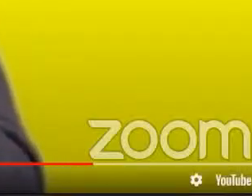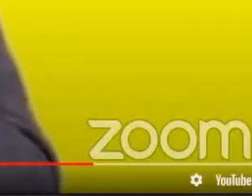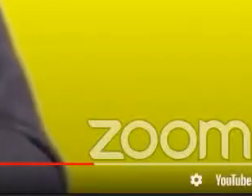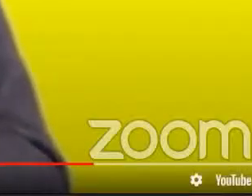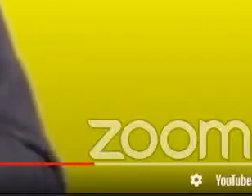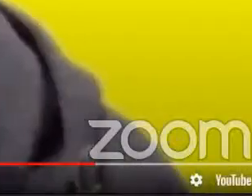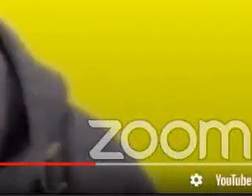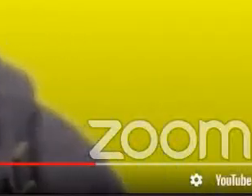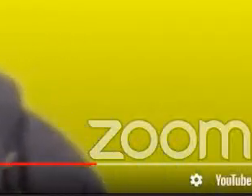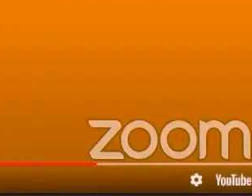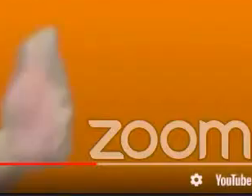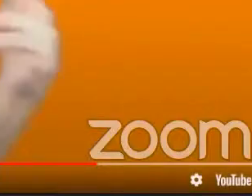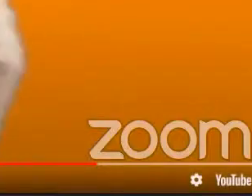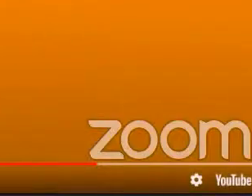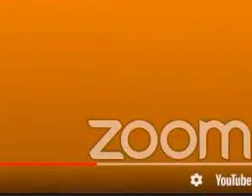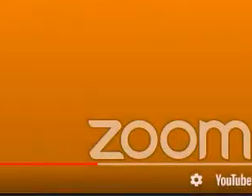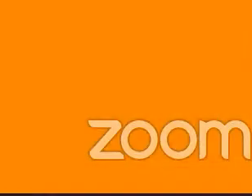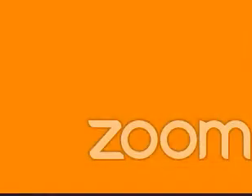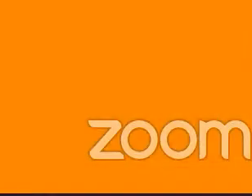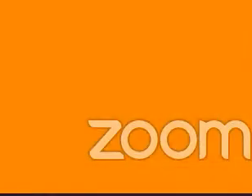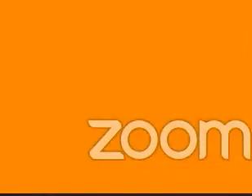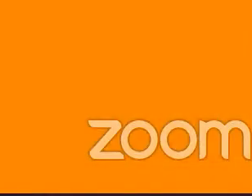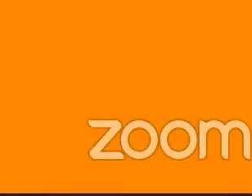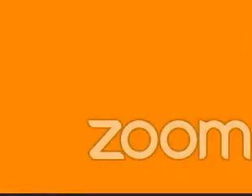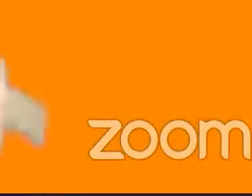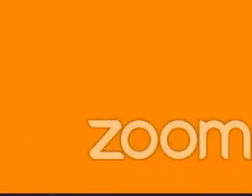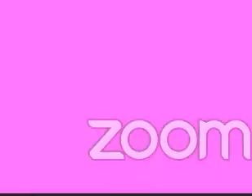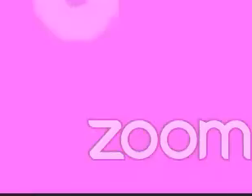Cek dulu. Daripada nanti kamu yang malu.